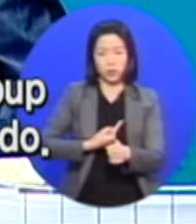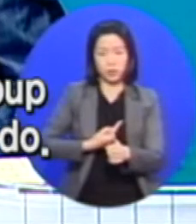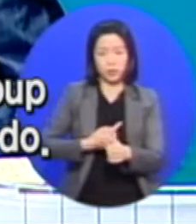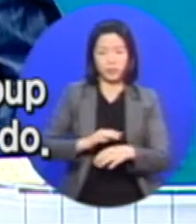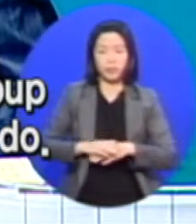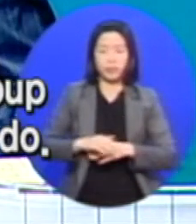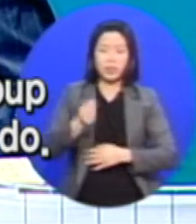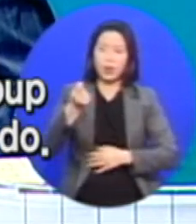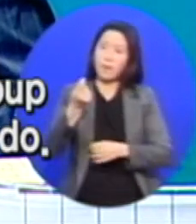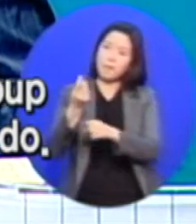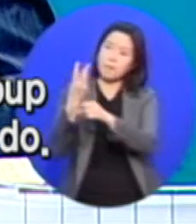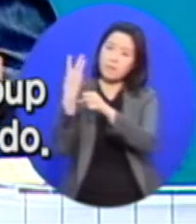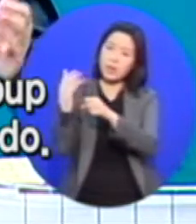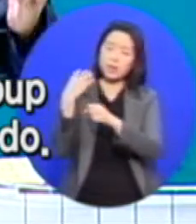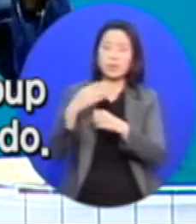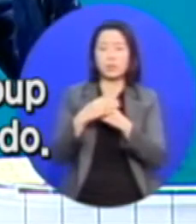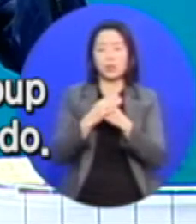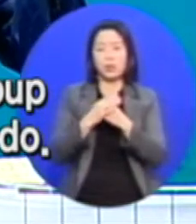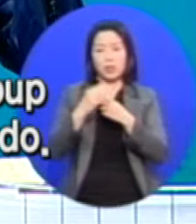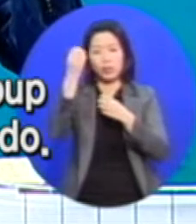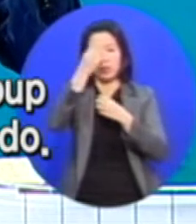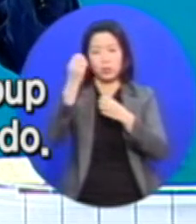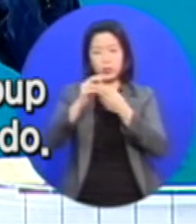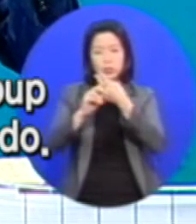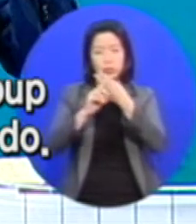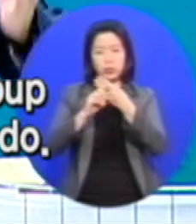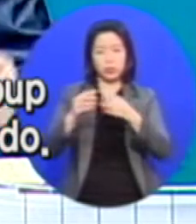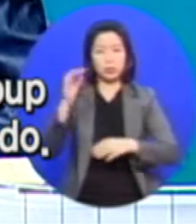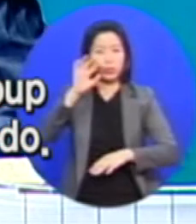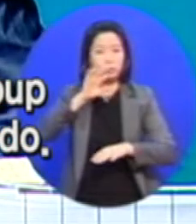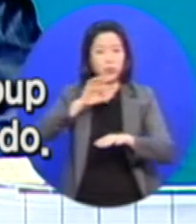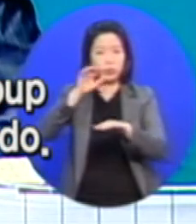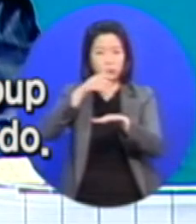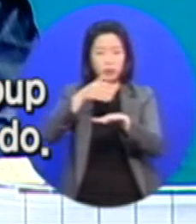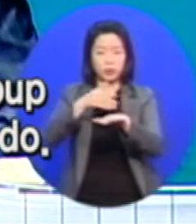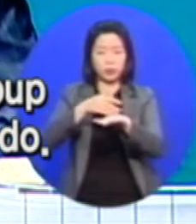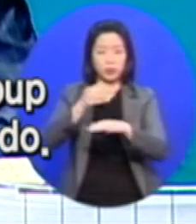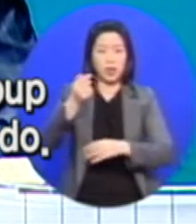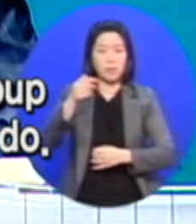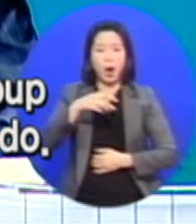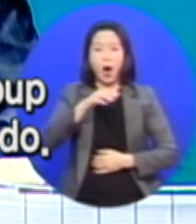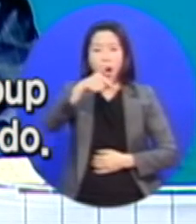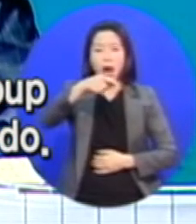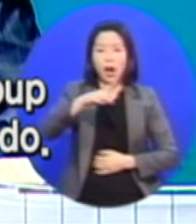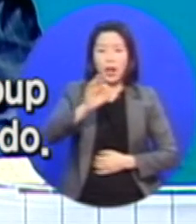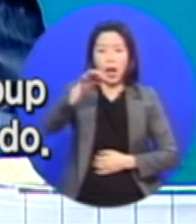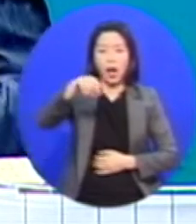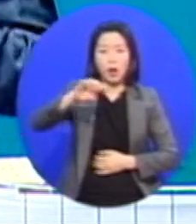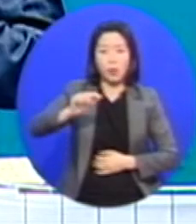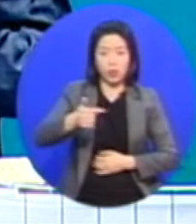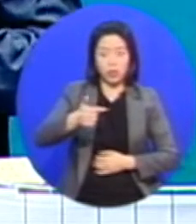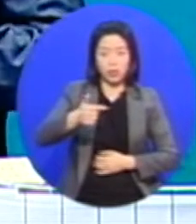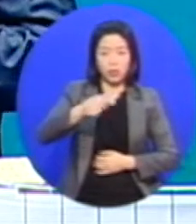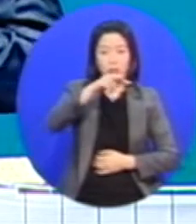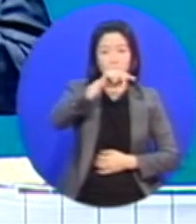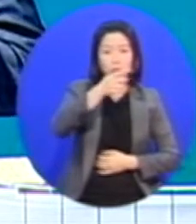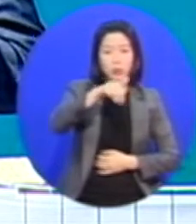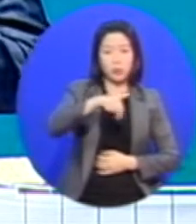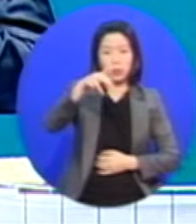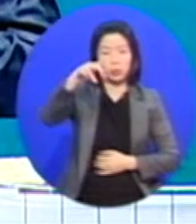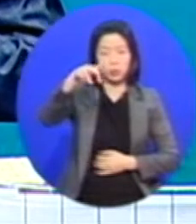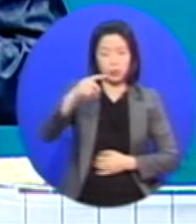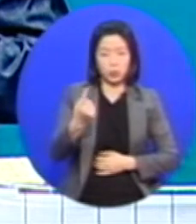무등급 수련회를 아 저 강원 더 속초 쪽에 에 갔을 때 저에게 설교를